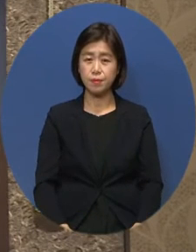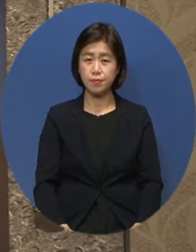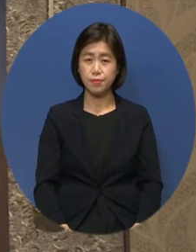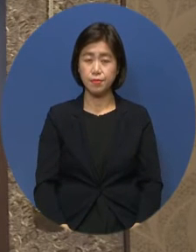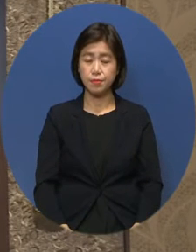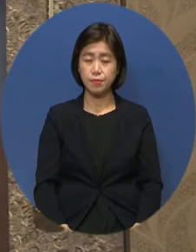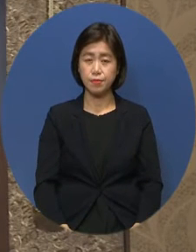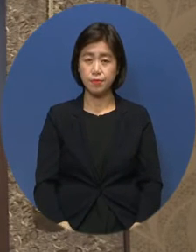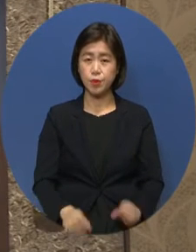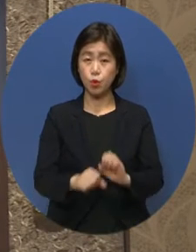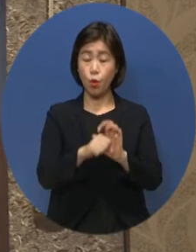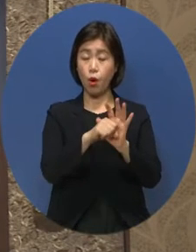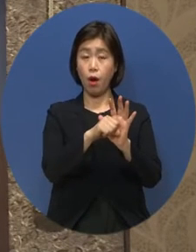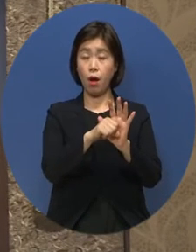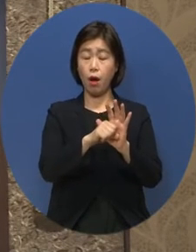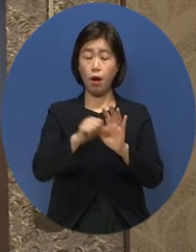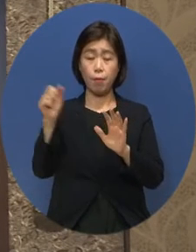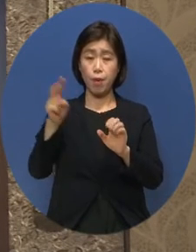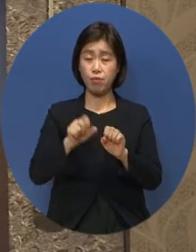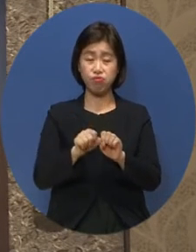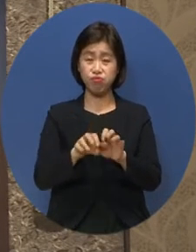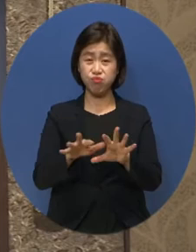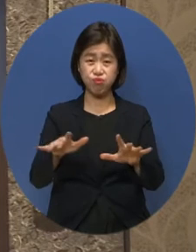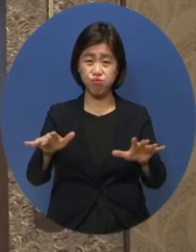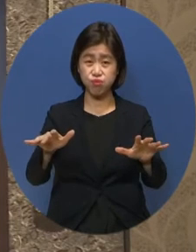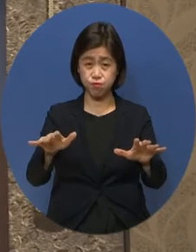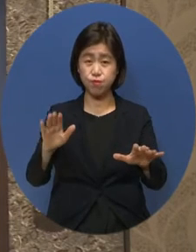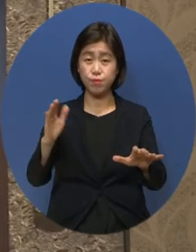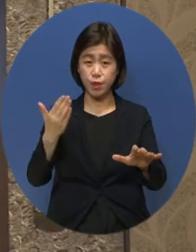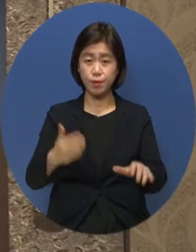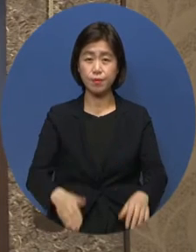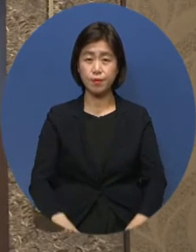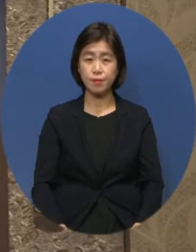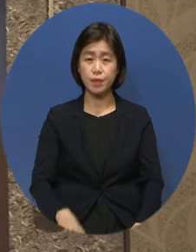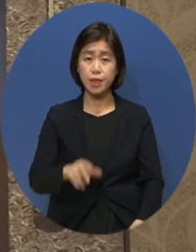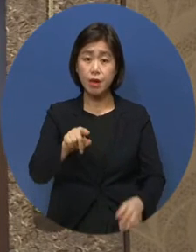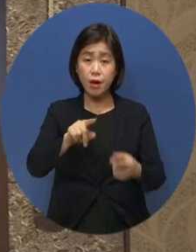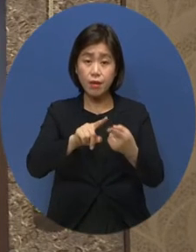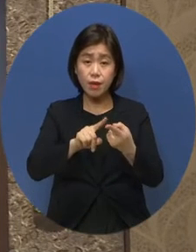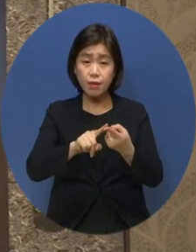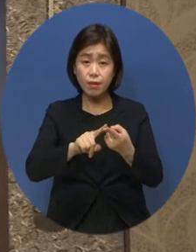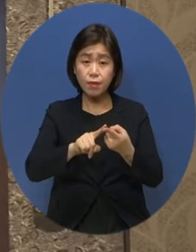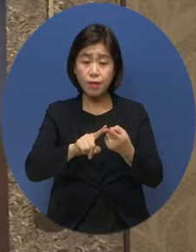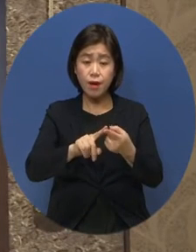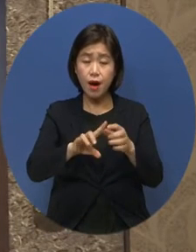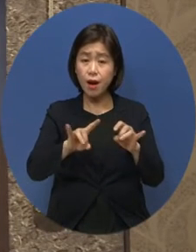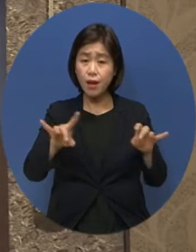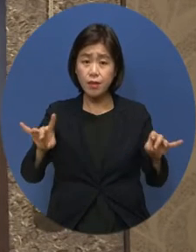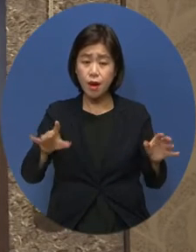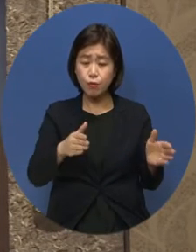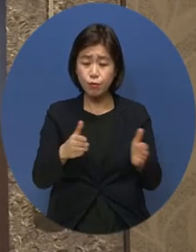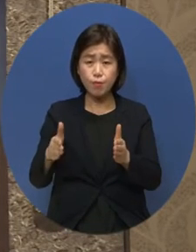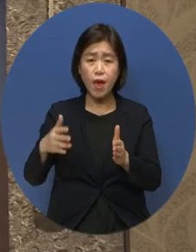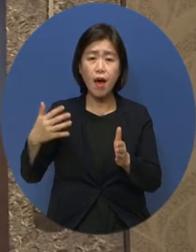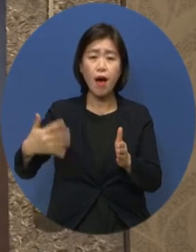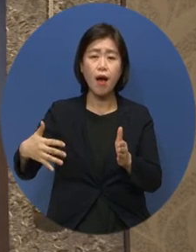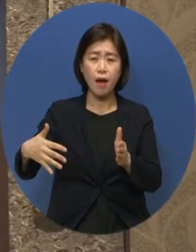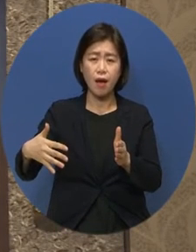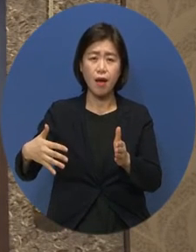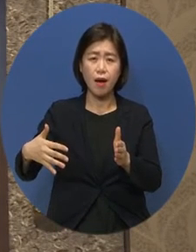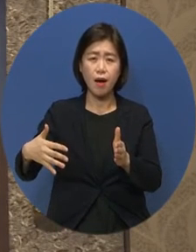코로나 사태가 그쳐 볼 수 없이 벌어졌고 여기에 대해서 특사 준비되지 않은 상의한 쩜팔 빠르게